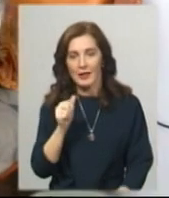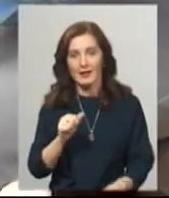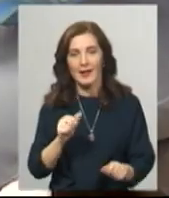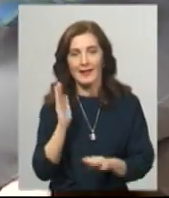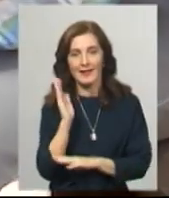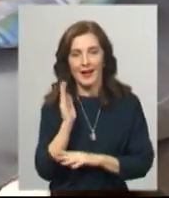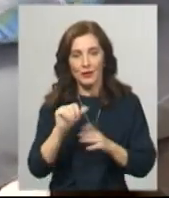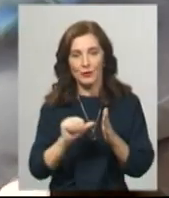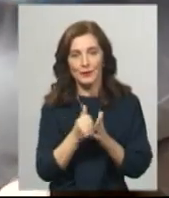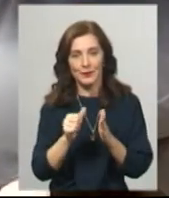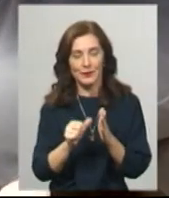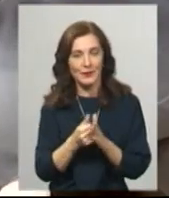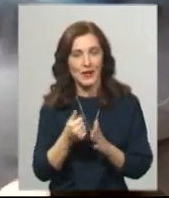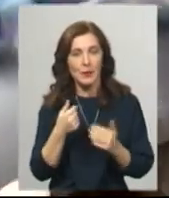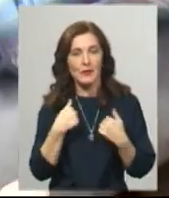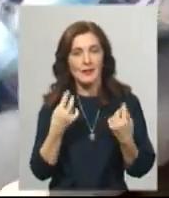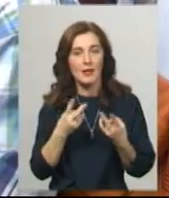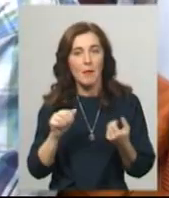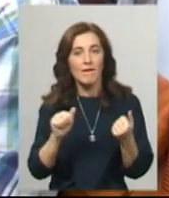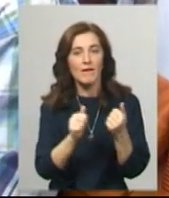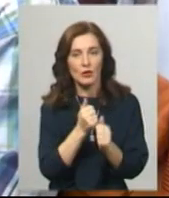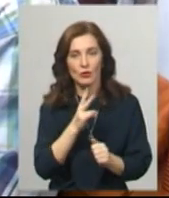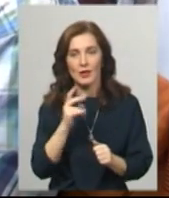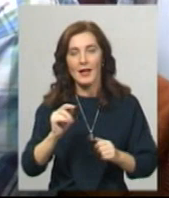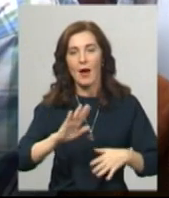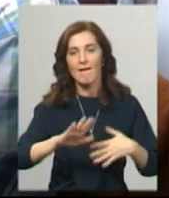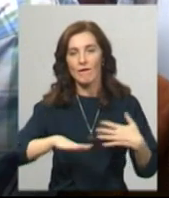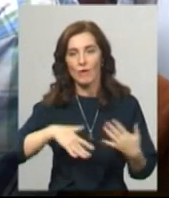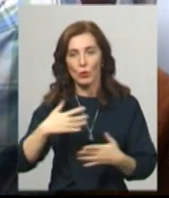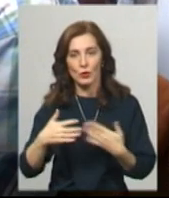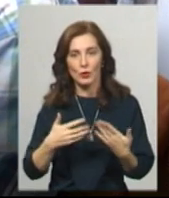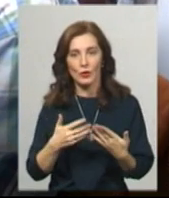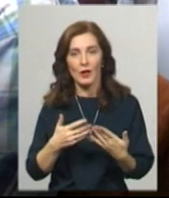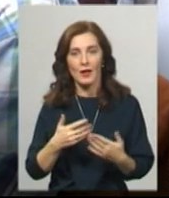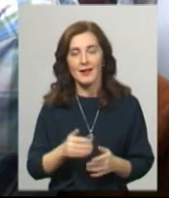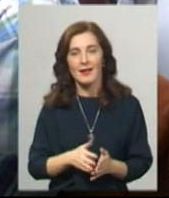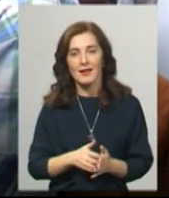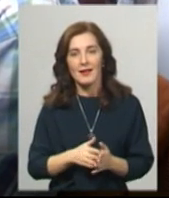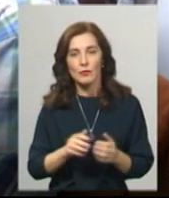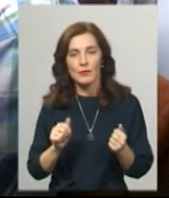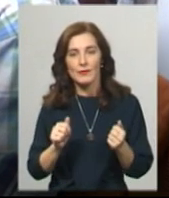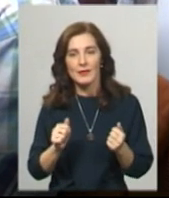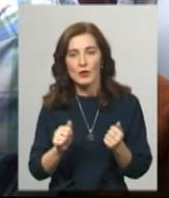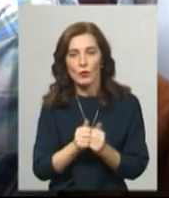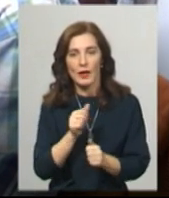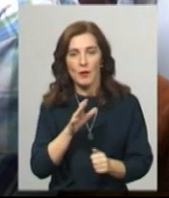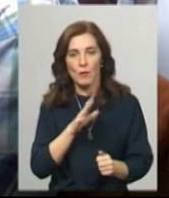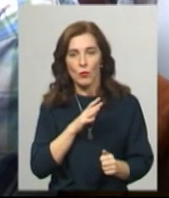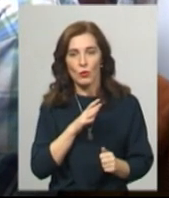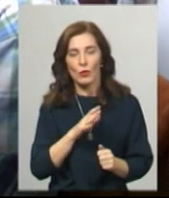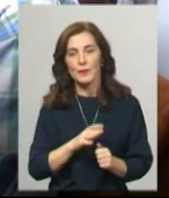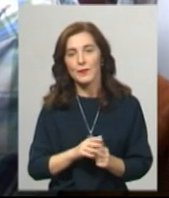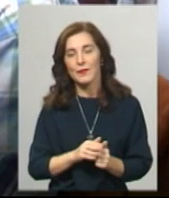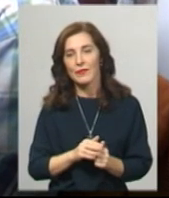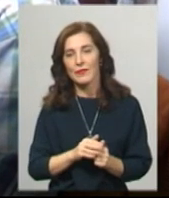різьблення. Сушує його на повітрі, привозять мені дерево, куди я закупаю, знімаю з